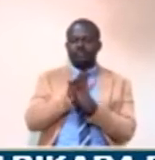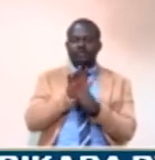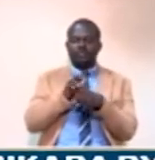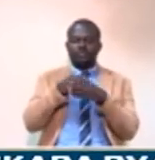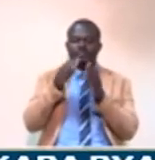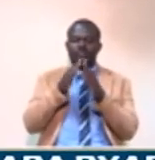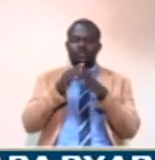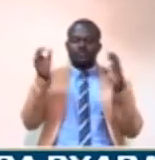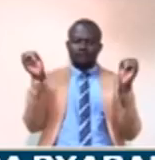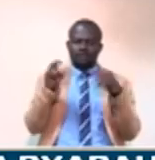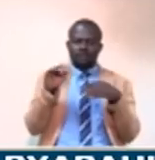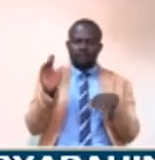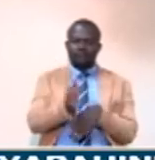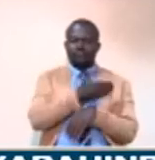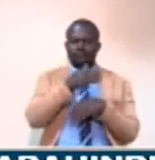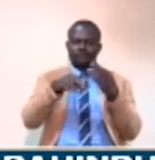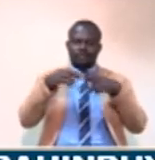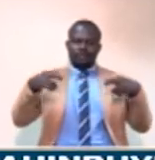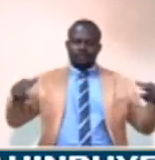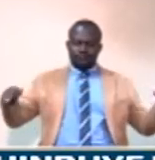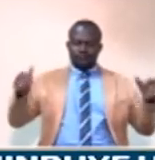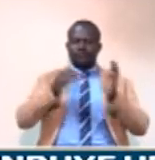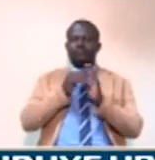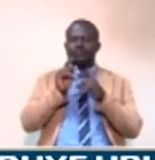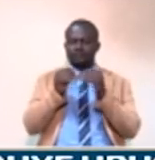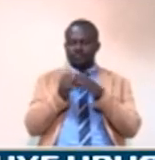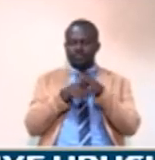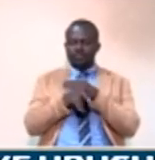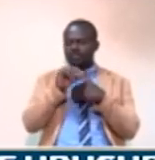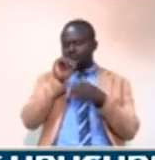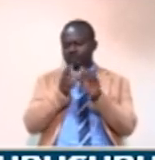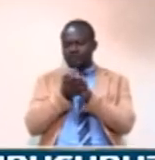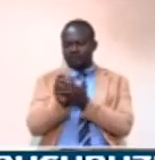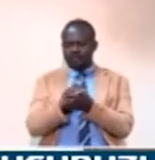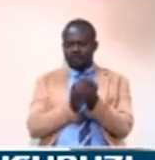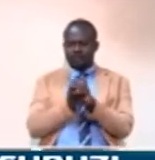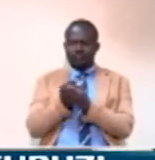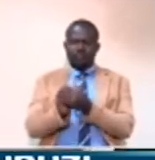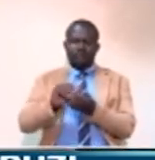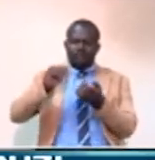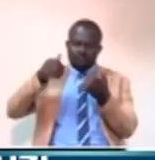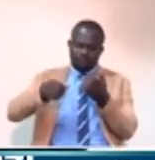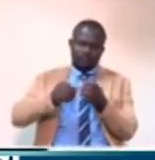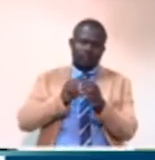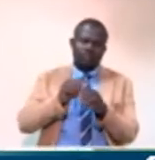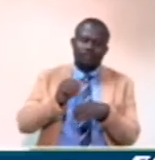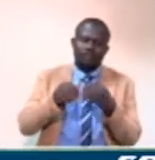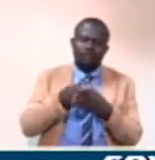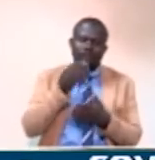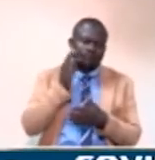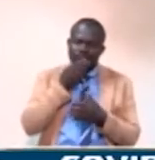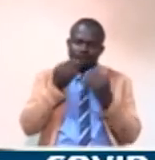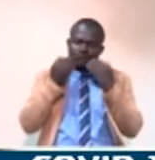mujyi wa Kigali yakuyeho uyu mugozi, abakiriya barinjira badakarabye, hakaba naho zakandagira ukarabe zashizemo